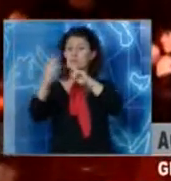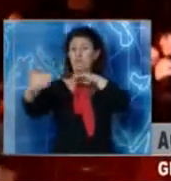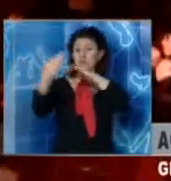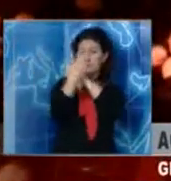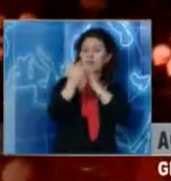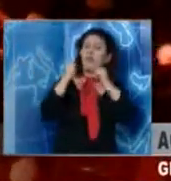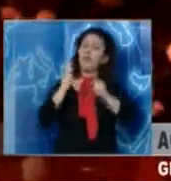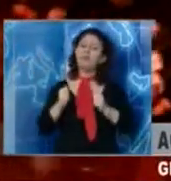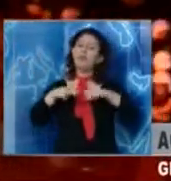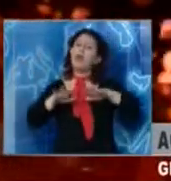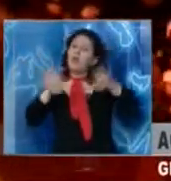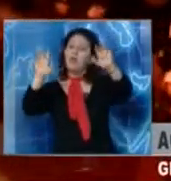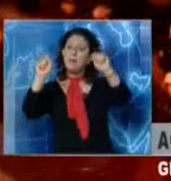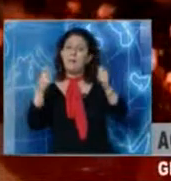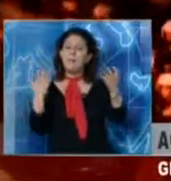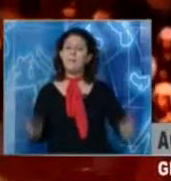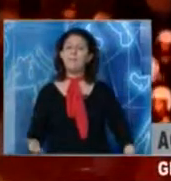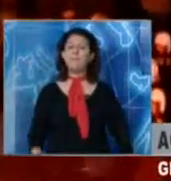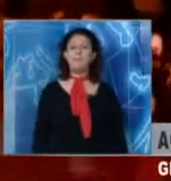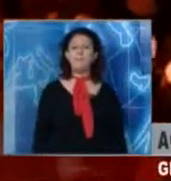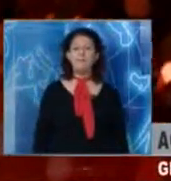yaptı. Bari bekle